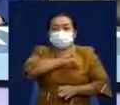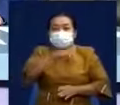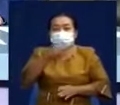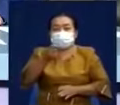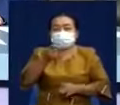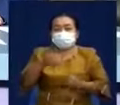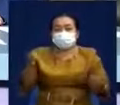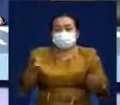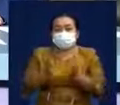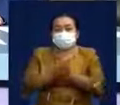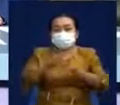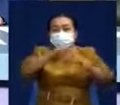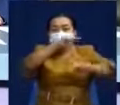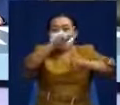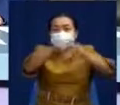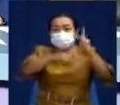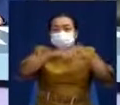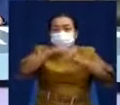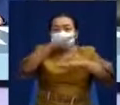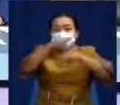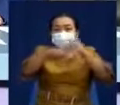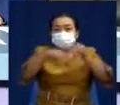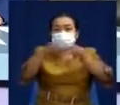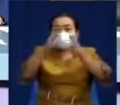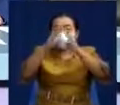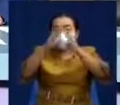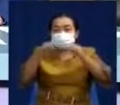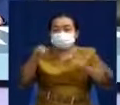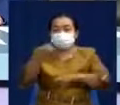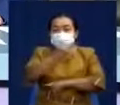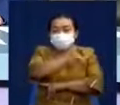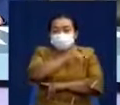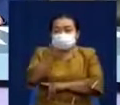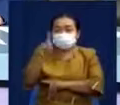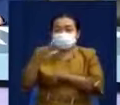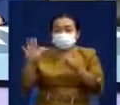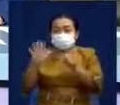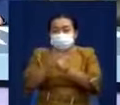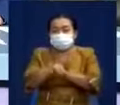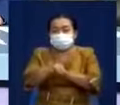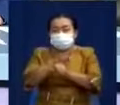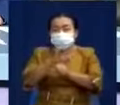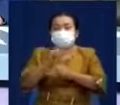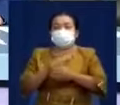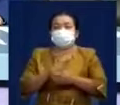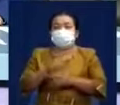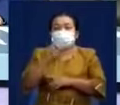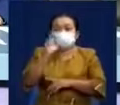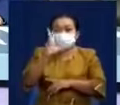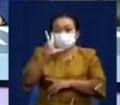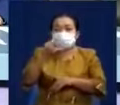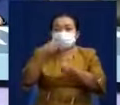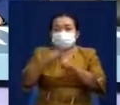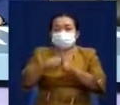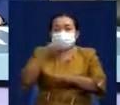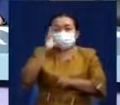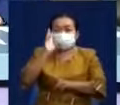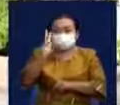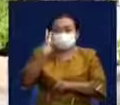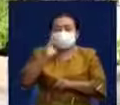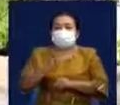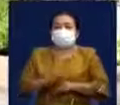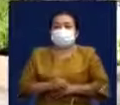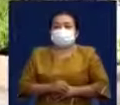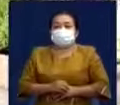เนื่องในโอกาสวันเฉลิมพระชนมพรรษาพระบาทสมเด็จพระนางเจ้าพระบรมราชินี3มิถุนายน2564ค่ะ